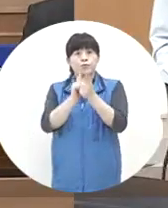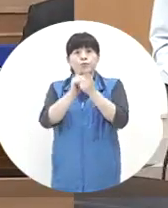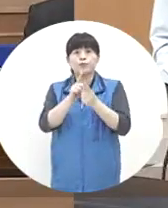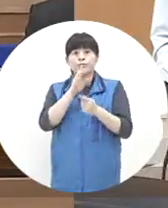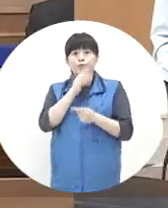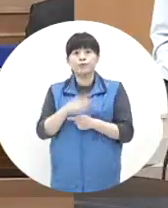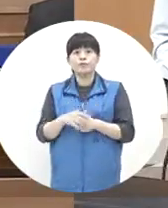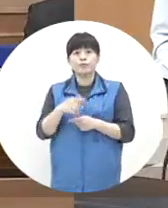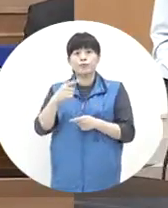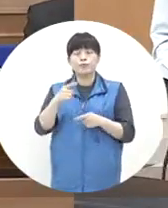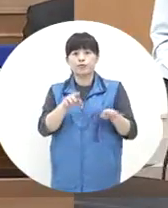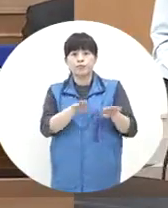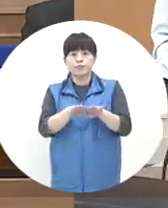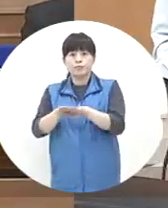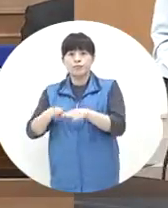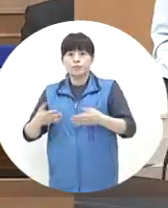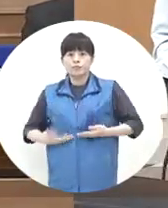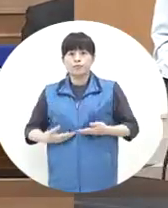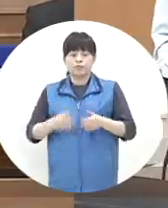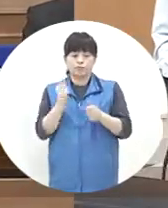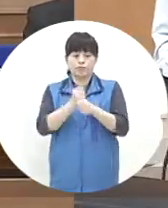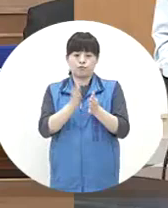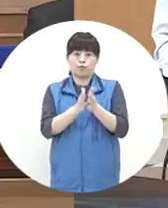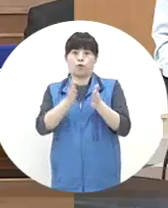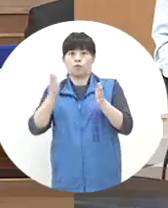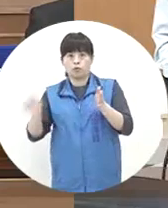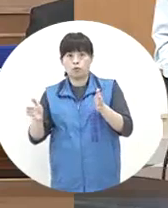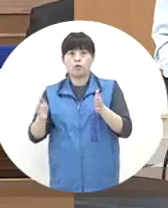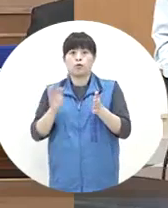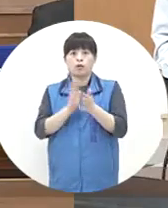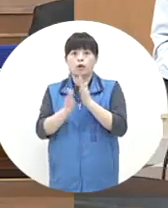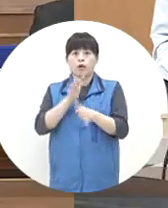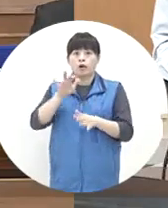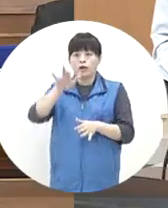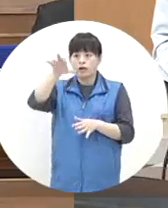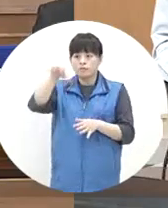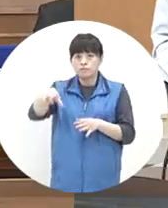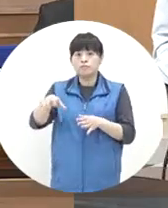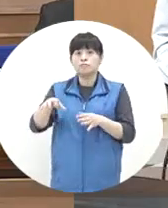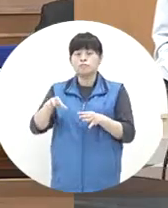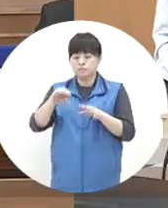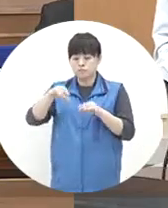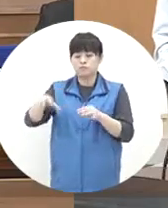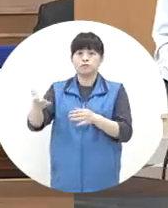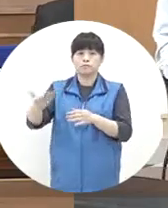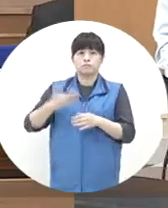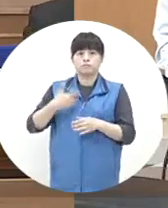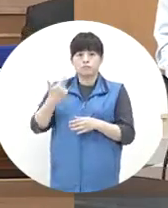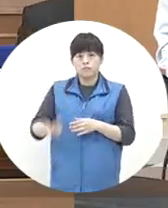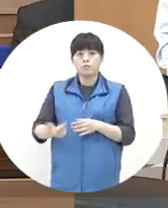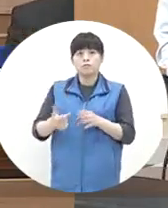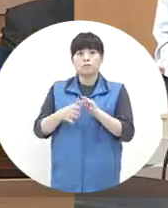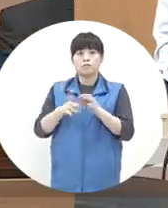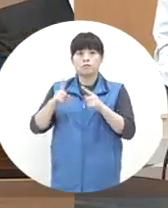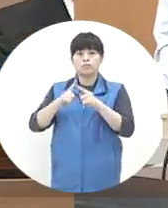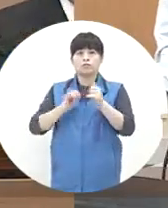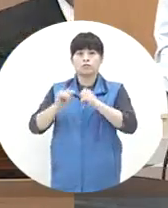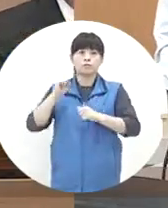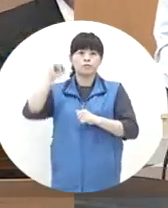修工期就要求要延长啊，此外我们机场用地。也比较延迟交付，因为民众有些抗争